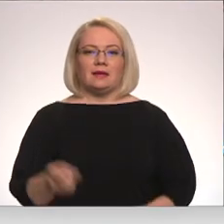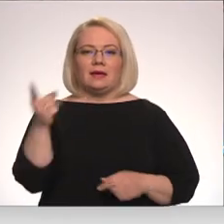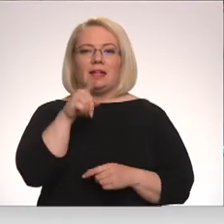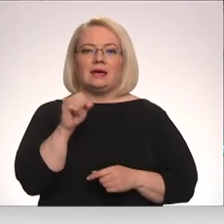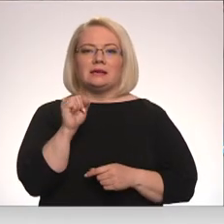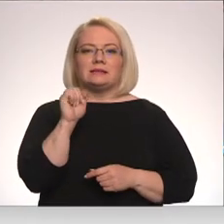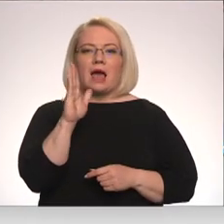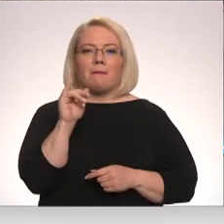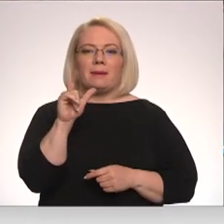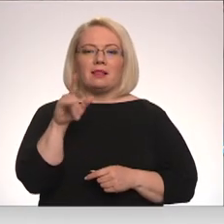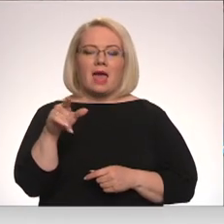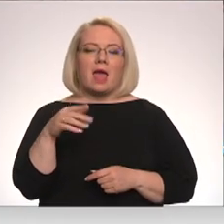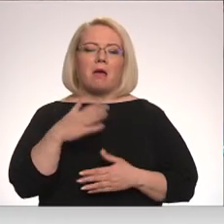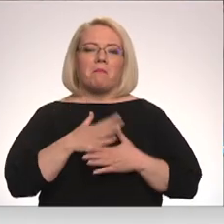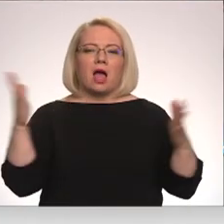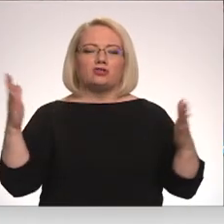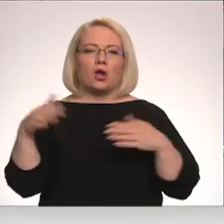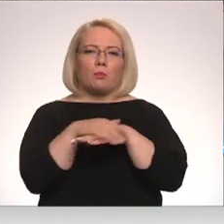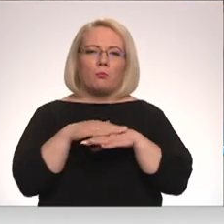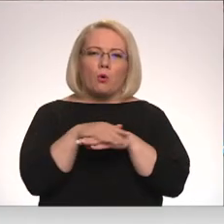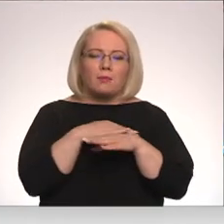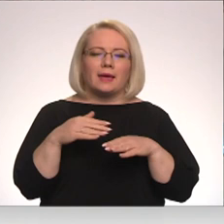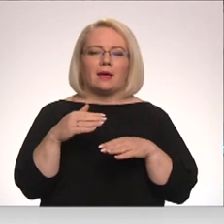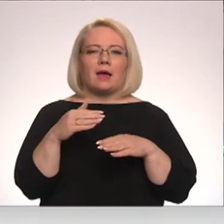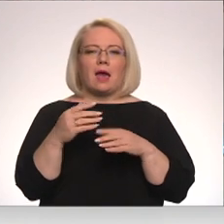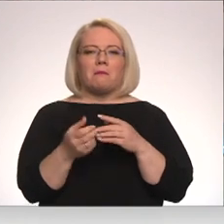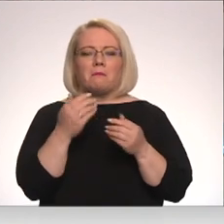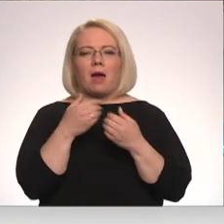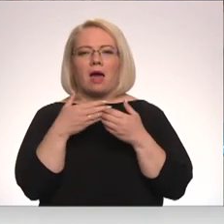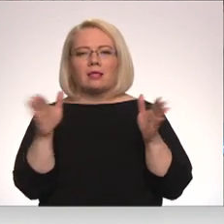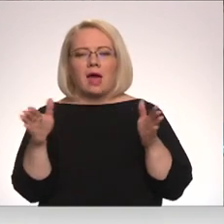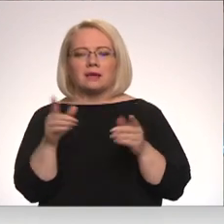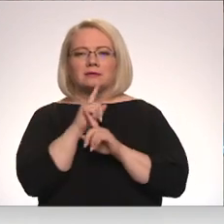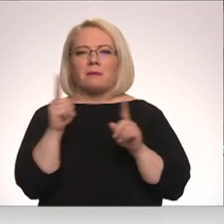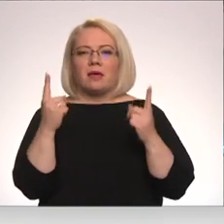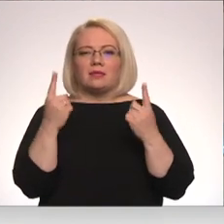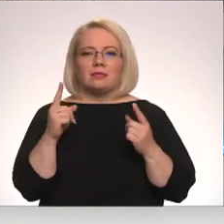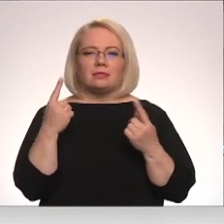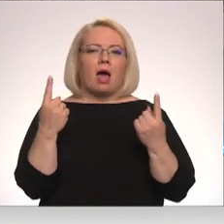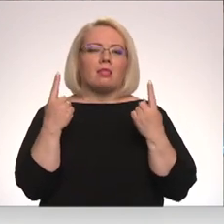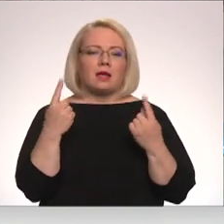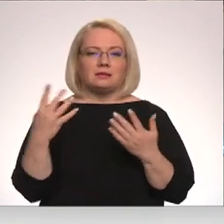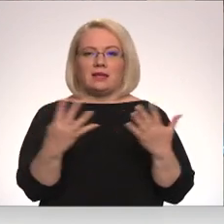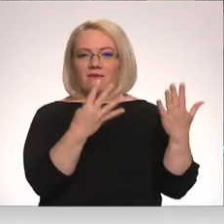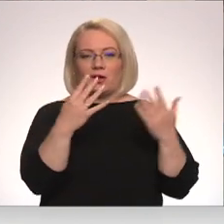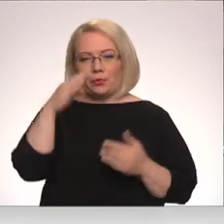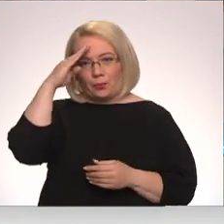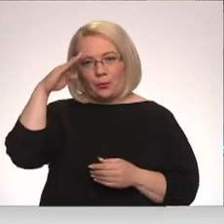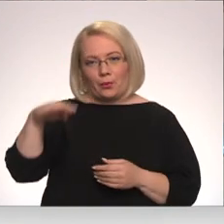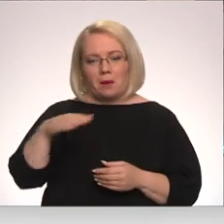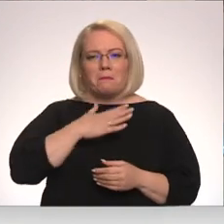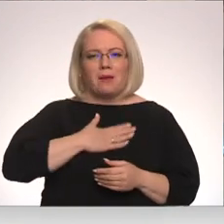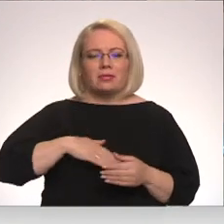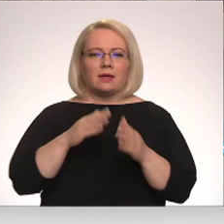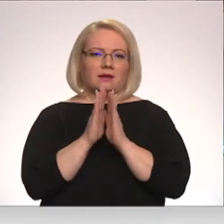Sabilai plašākai publikai šajā pavasarī atklājies kāds neparasts talants. 9-gadīgs zēns, kuram ļoti patīk